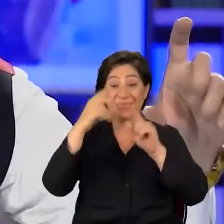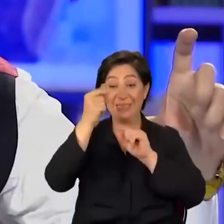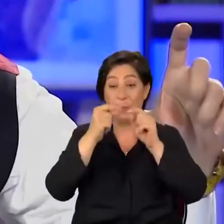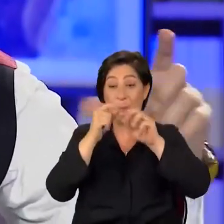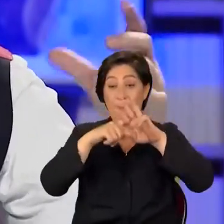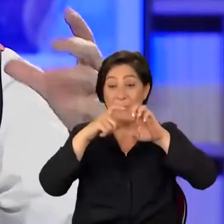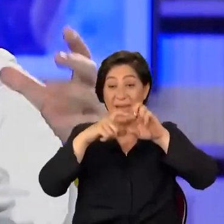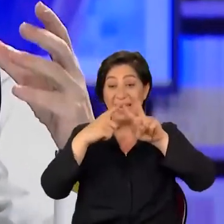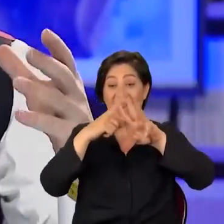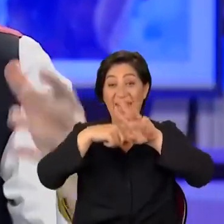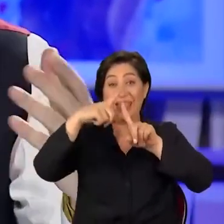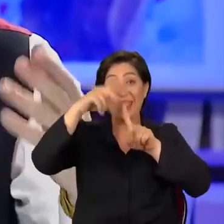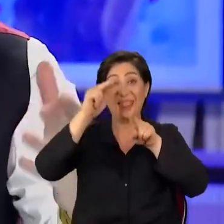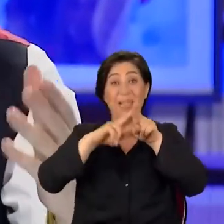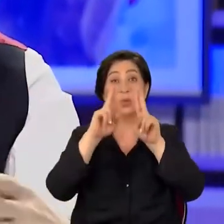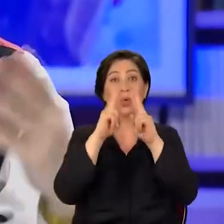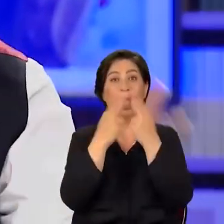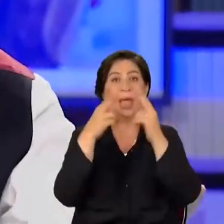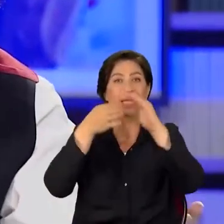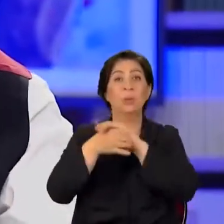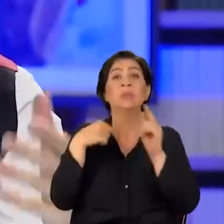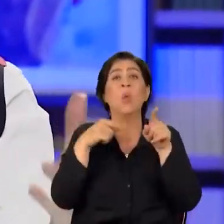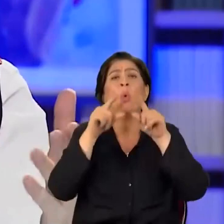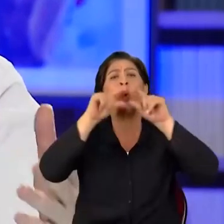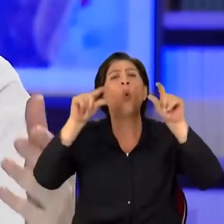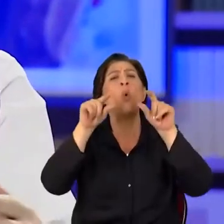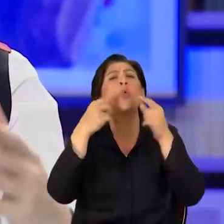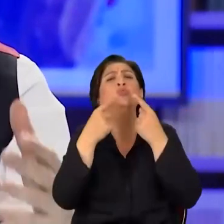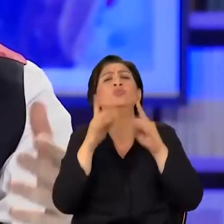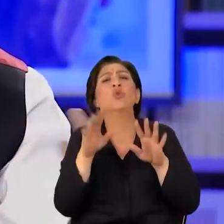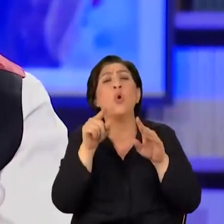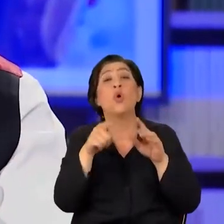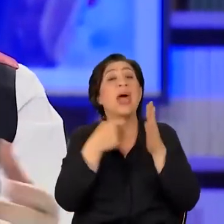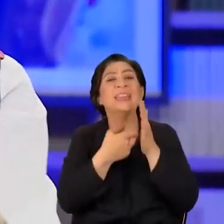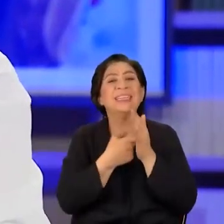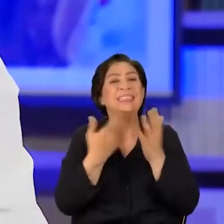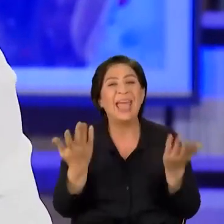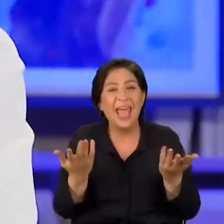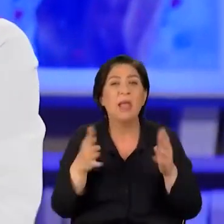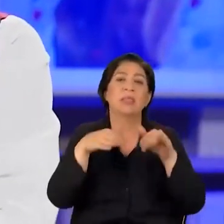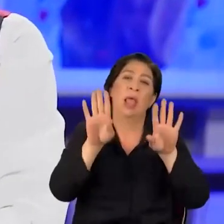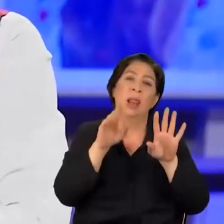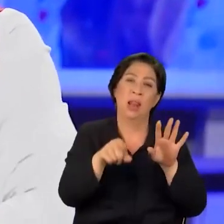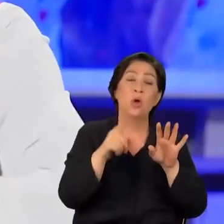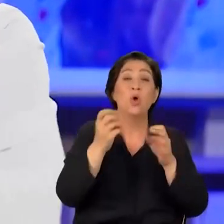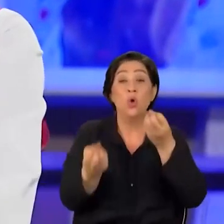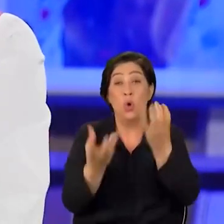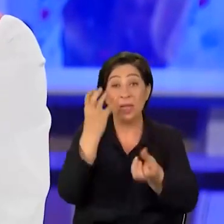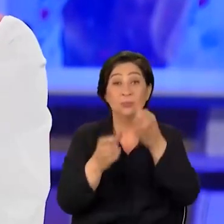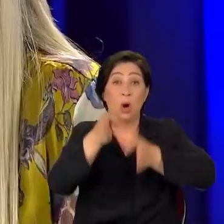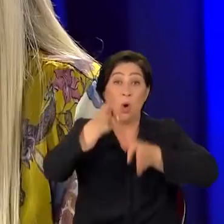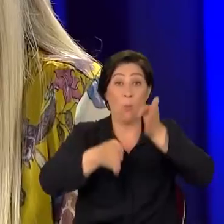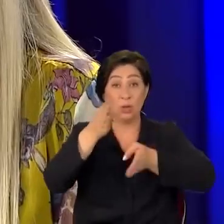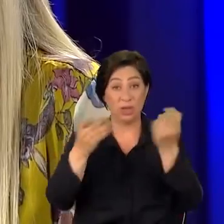bir dünyaya girdik. Ama aslında artık biz o sibernetikten bahsetmiyoruz. Onun adı artık sibernetik değil. Yani üretim araçlarında